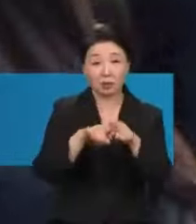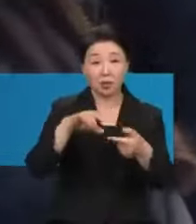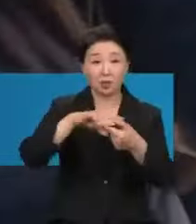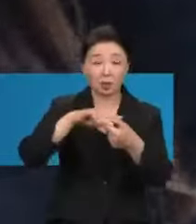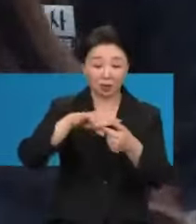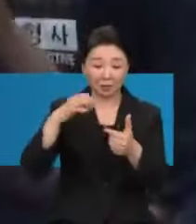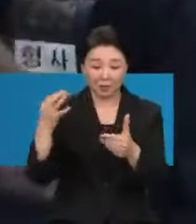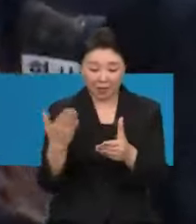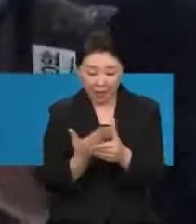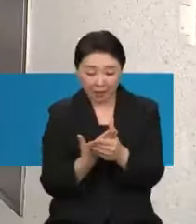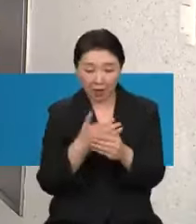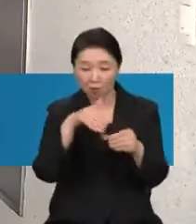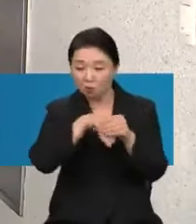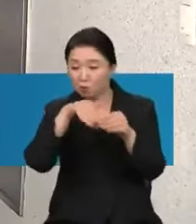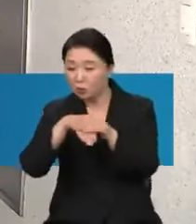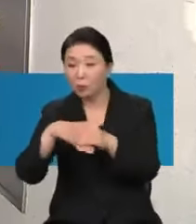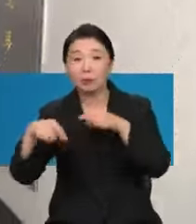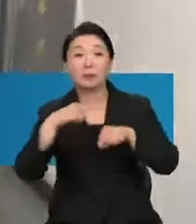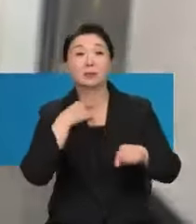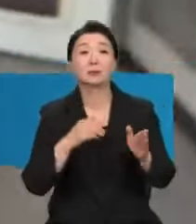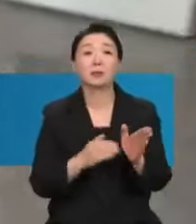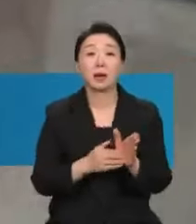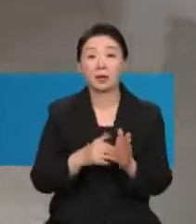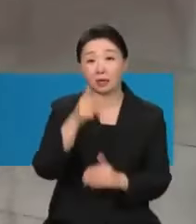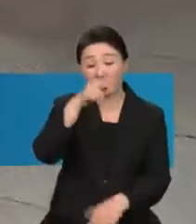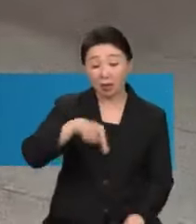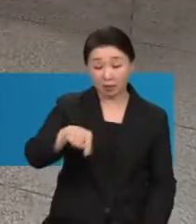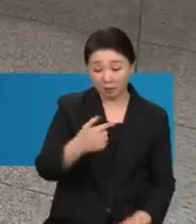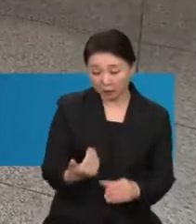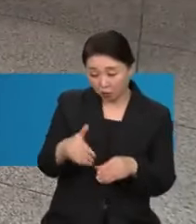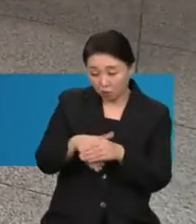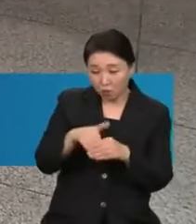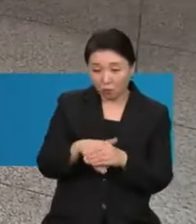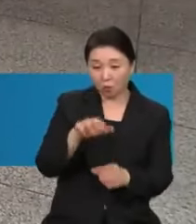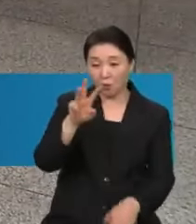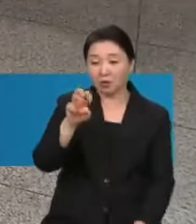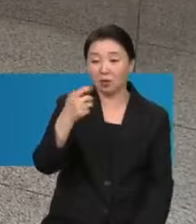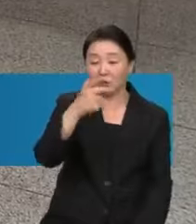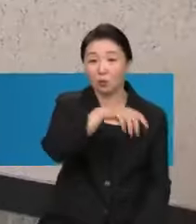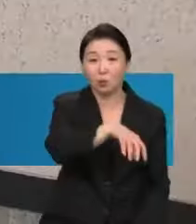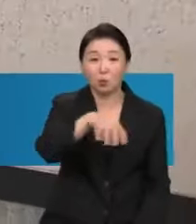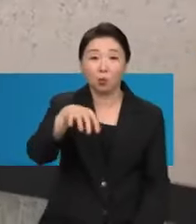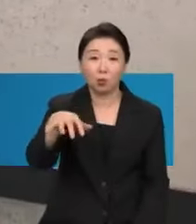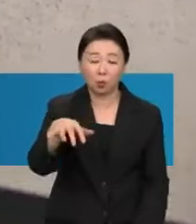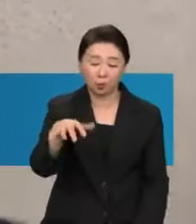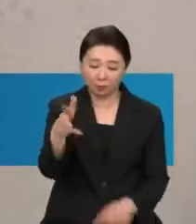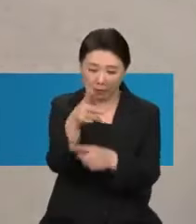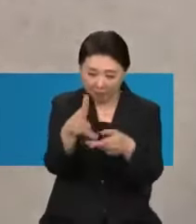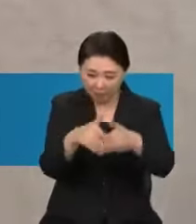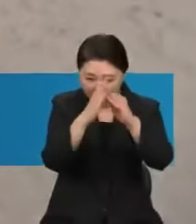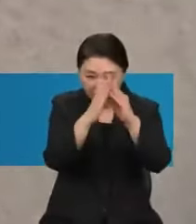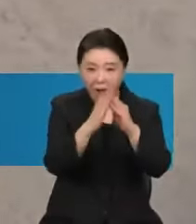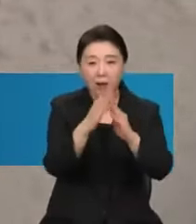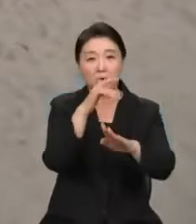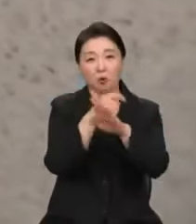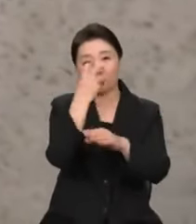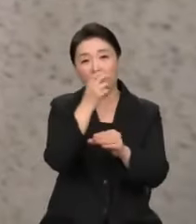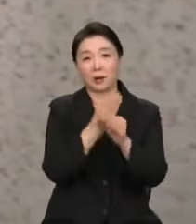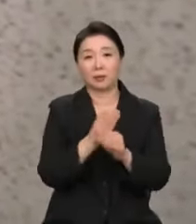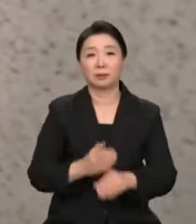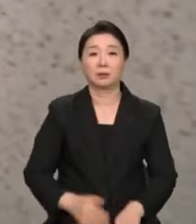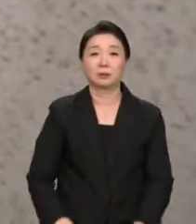투표소들을 다닌 걸로 조사됐습니다. 경찰은 이들이 사전투표소 36곳에 카메라를 설치한 걸로 보고 수사를 이어가고